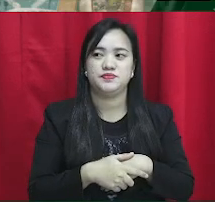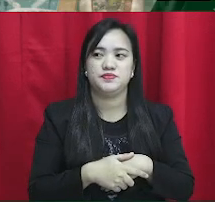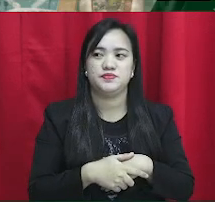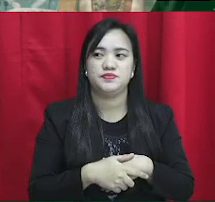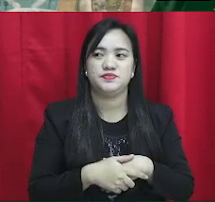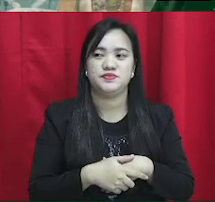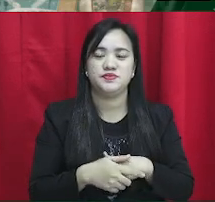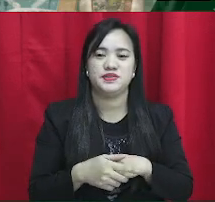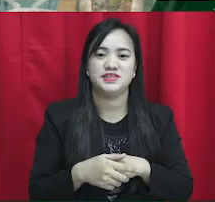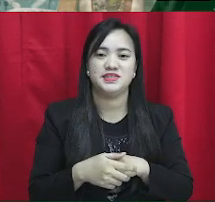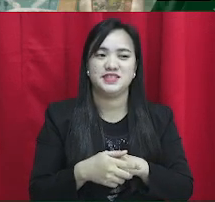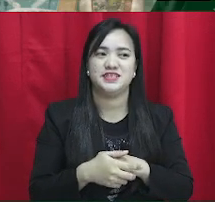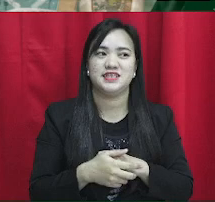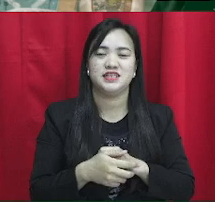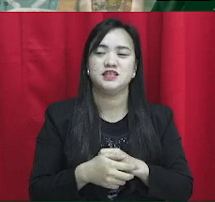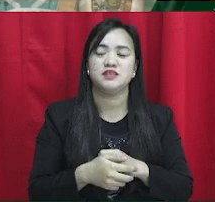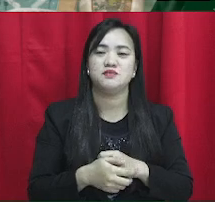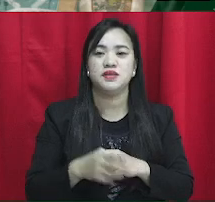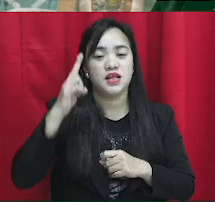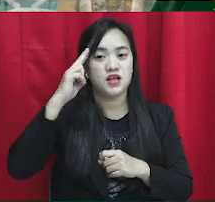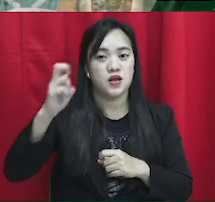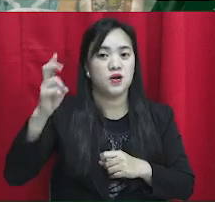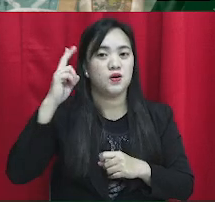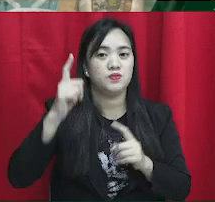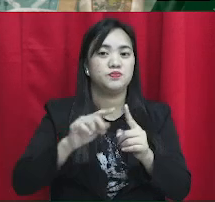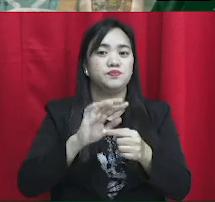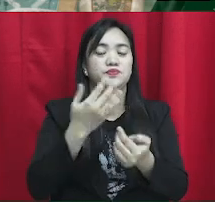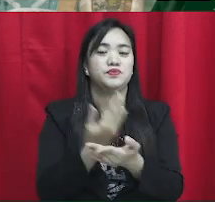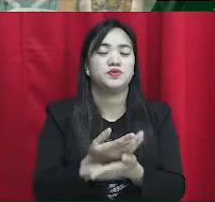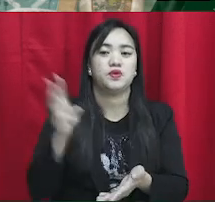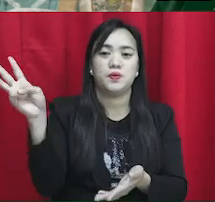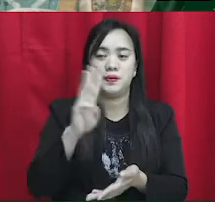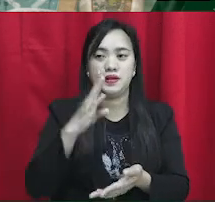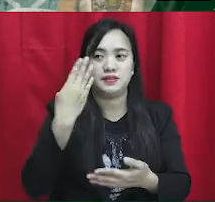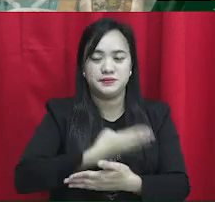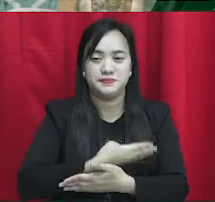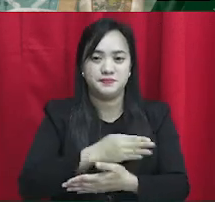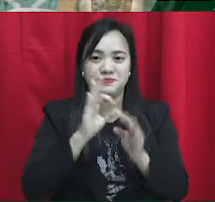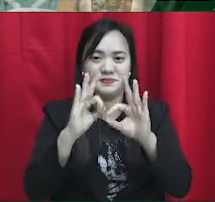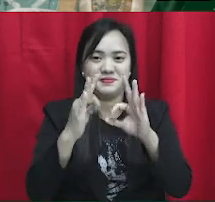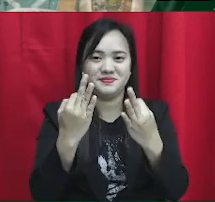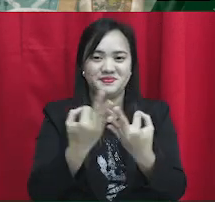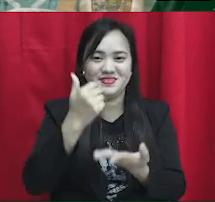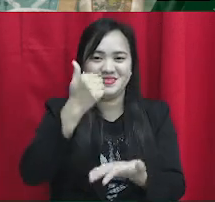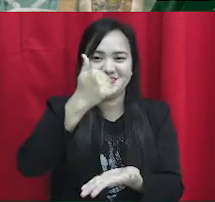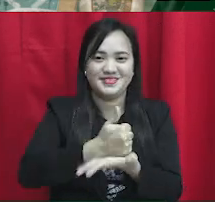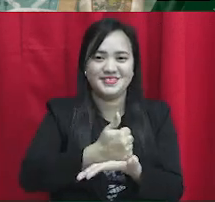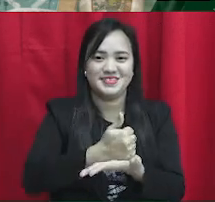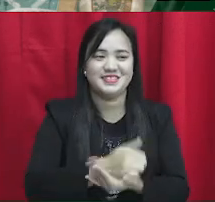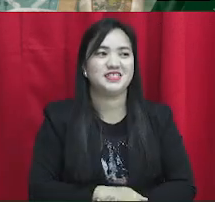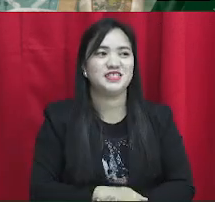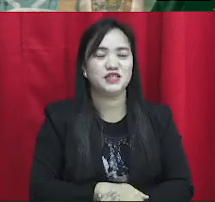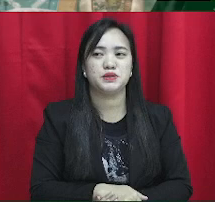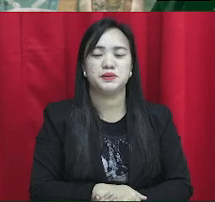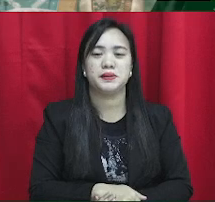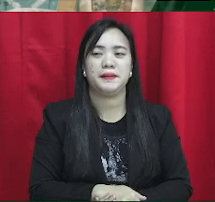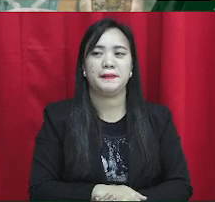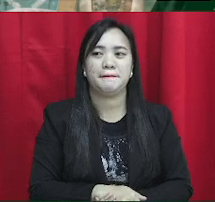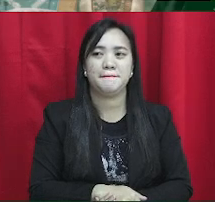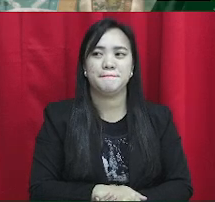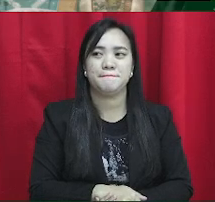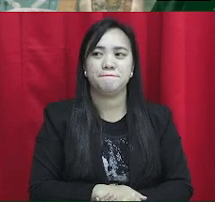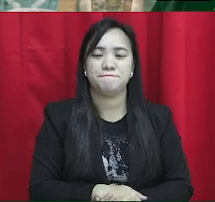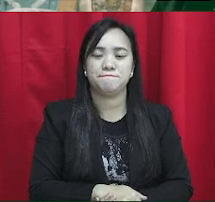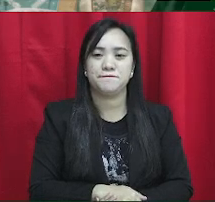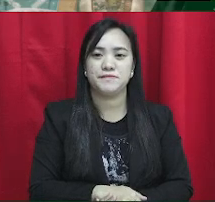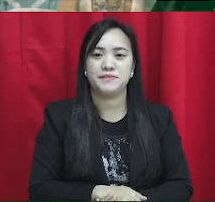na. Ayan. At hello sa lahat ng West Bank family. Ayan. Yan. Amen, amen, amen,